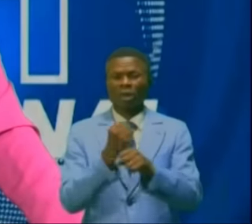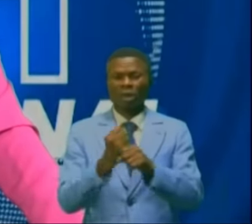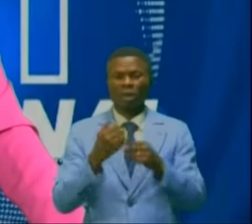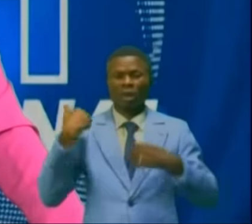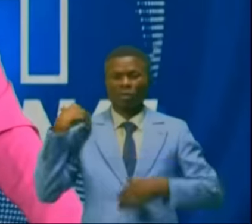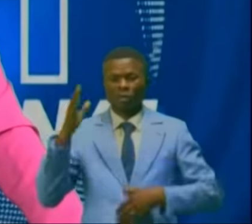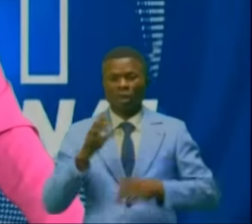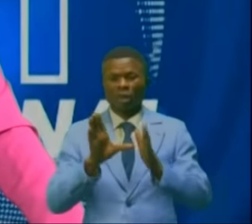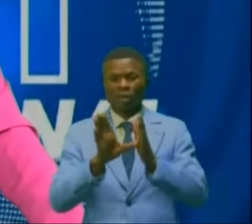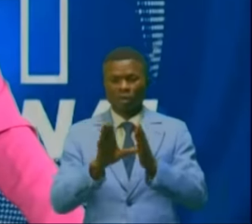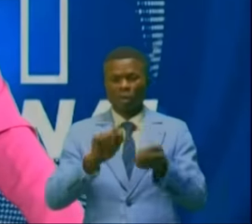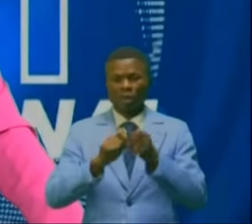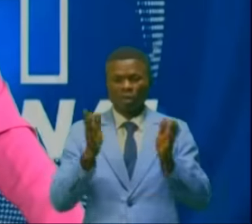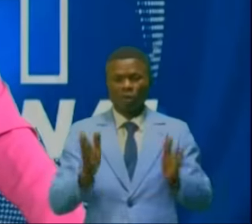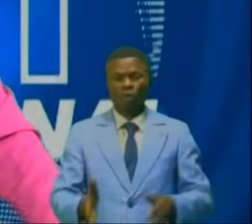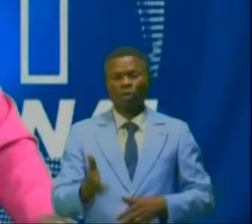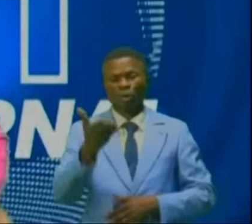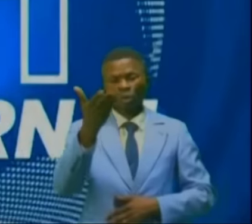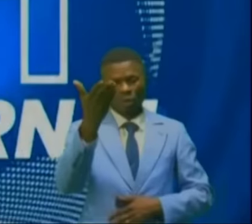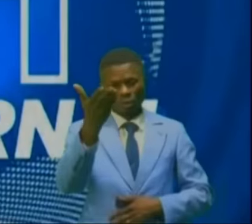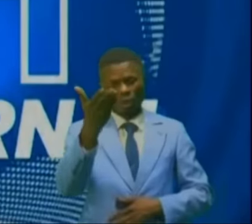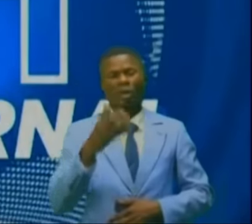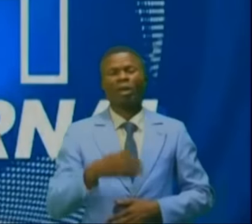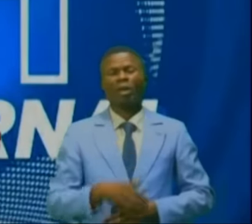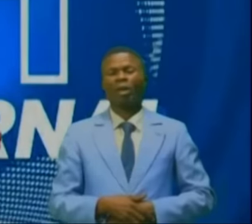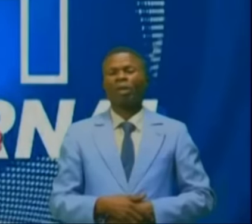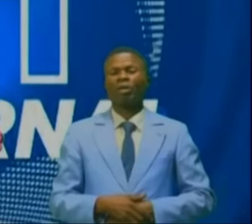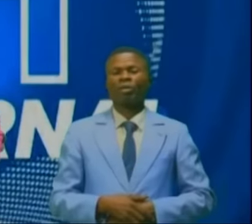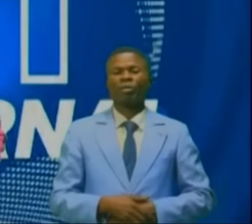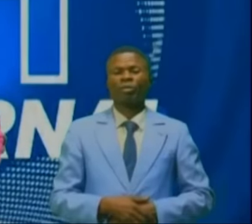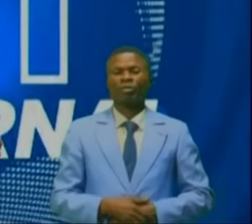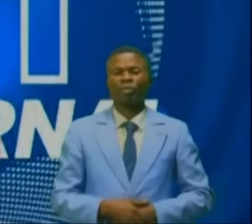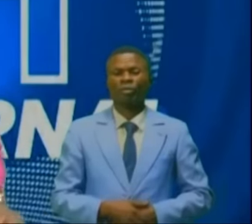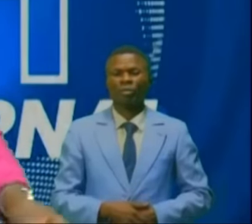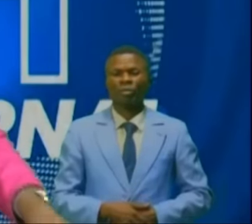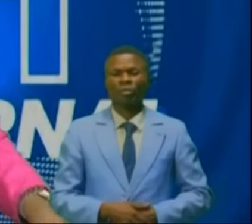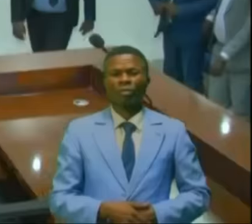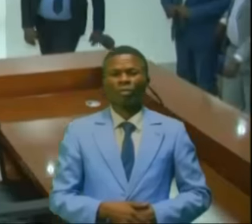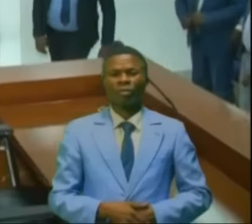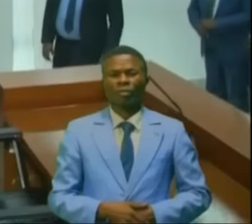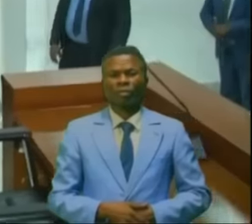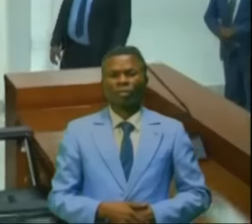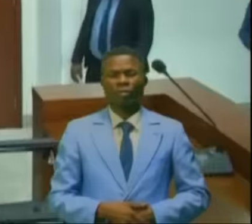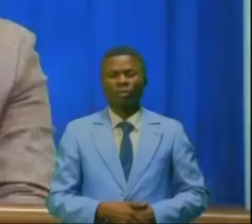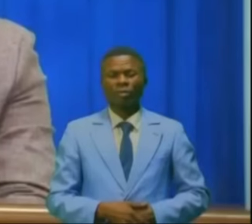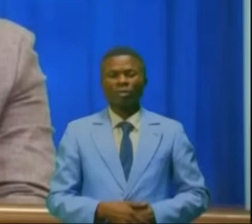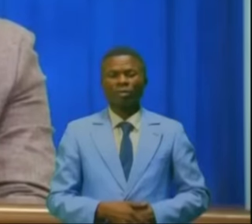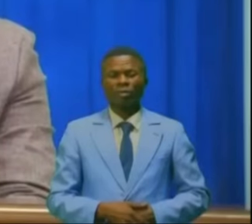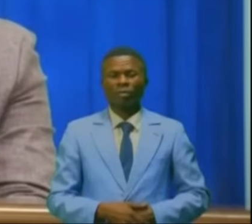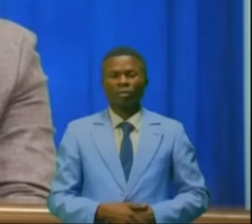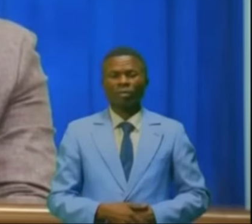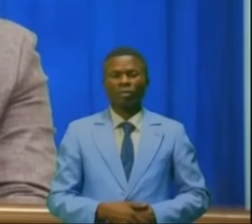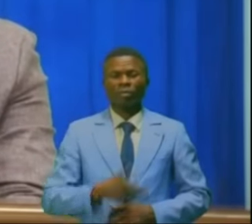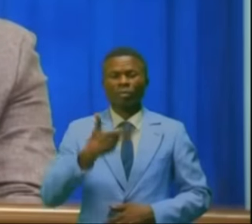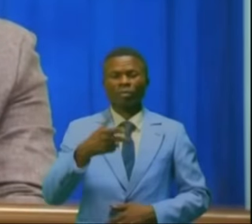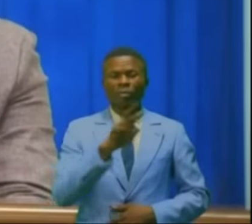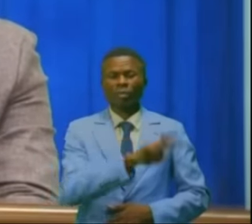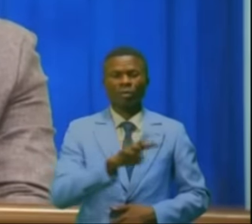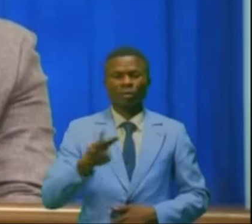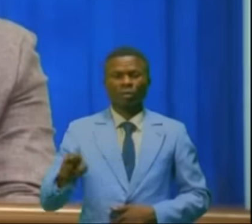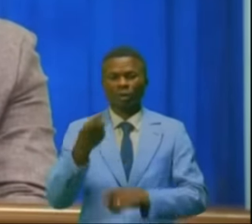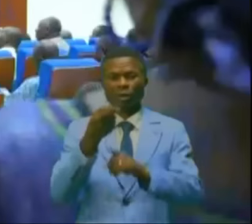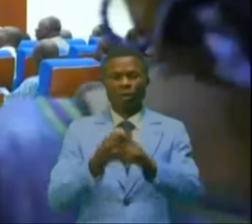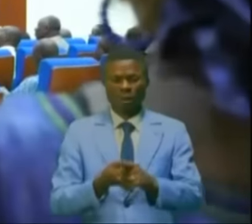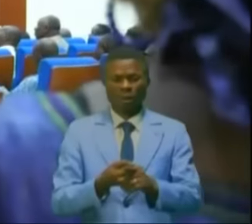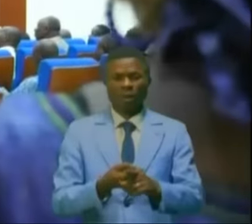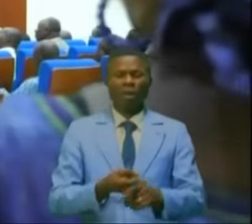Un reportage de Nadine Kilocho, Cédric Kenina et Moké Malouma. Ouverture le mercredi 22 mai à l'hôtel du